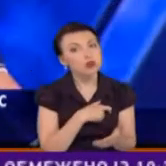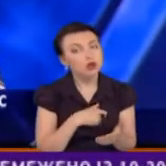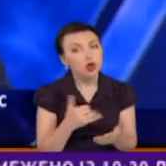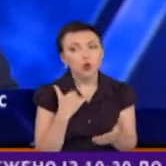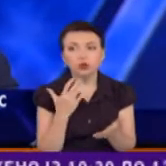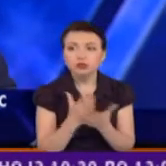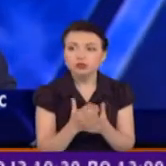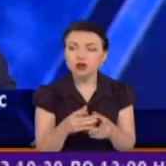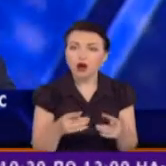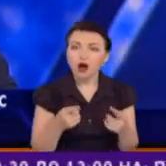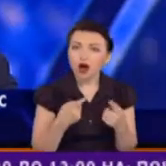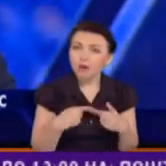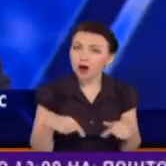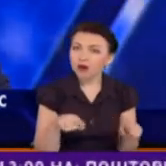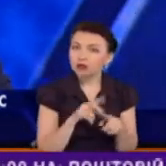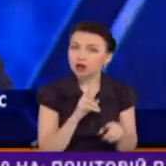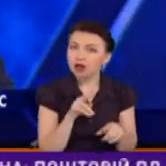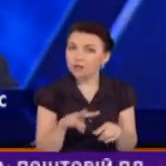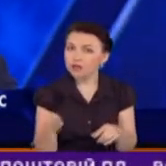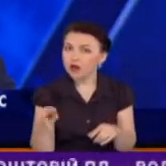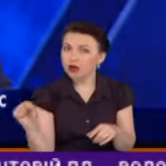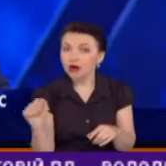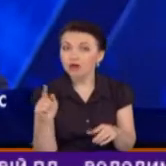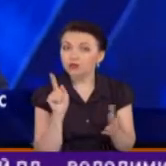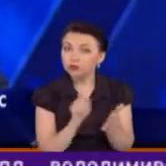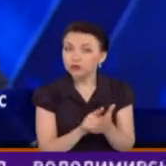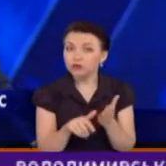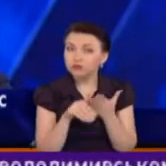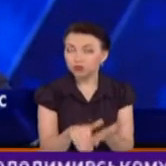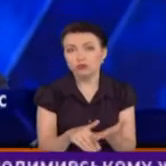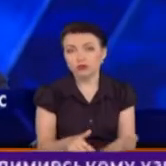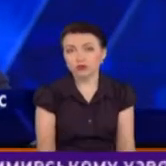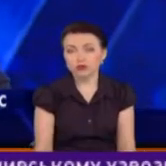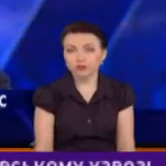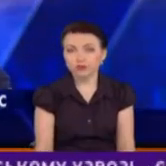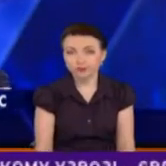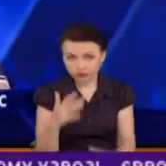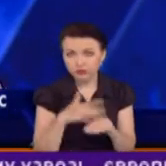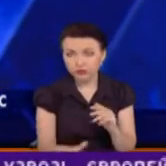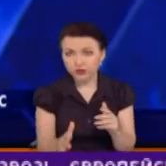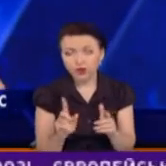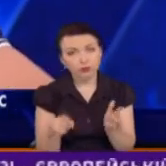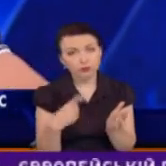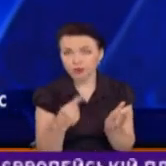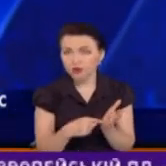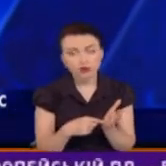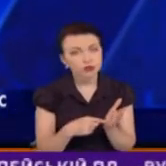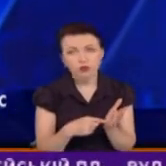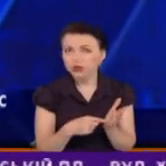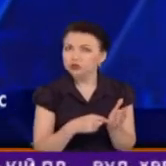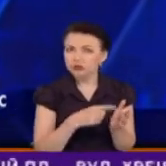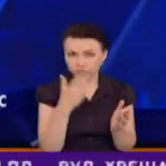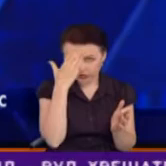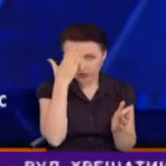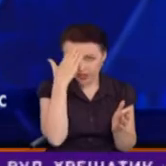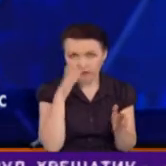апарат КМДА. Вони мають цю функцію вам закривати, нам з вами. Розумієте? Тому питання буде, чи здатні вони свою